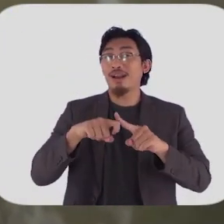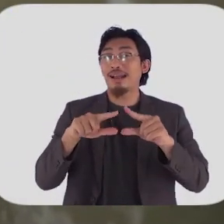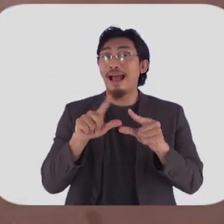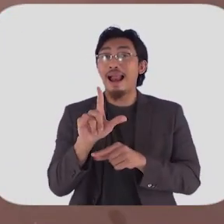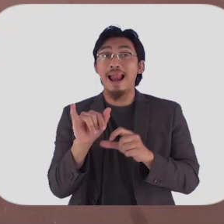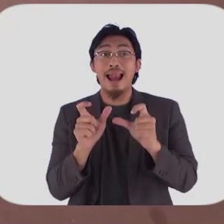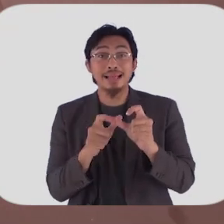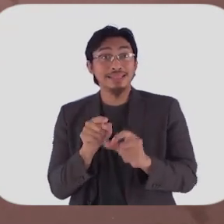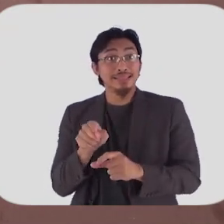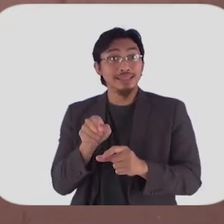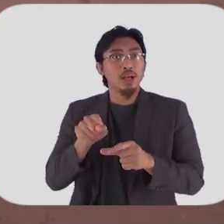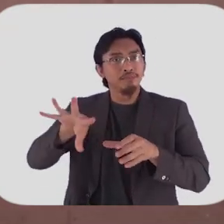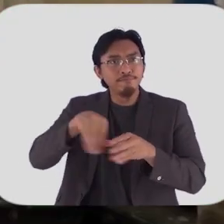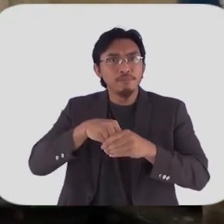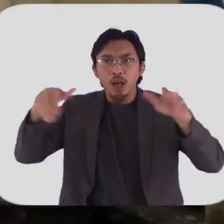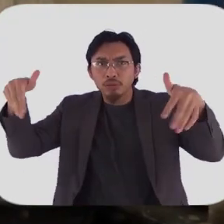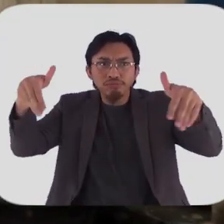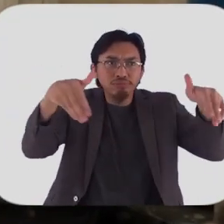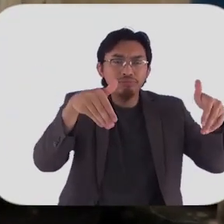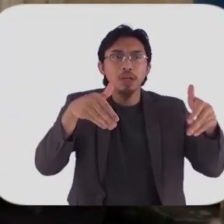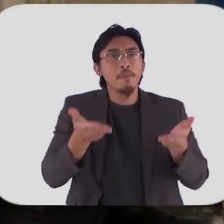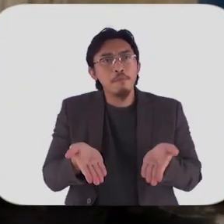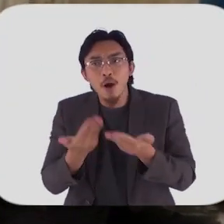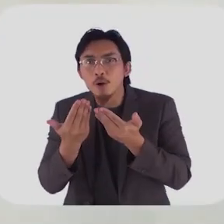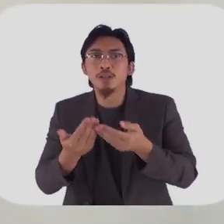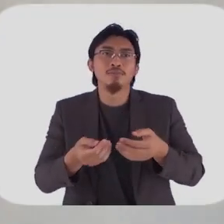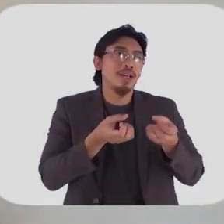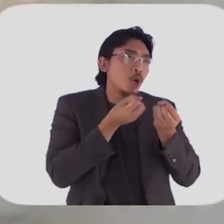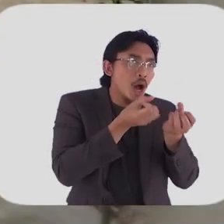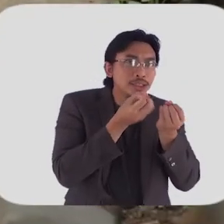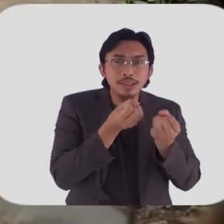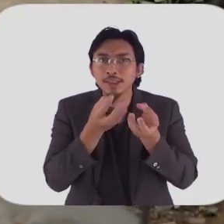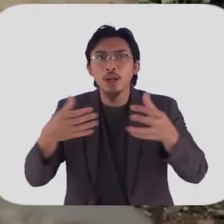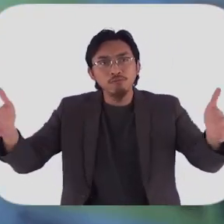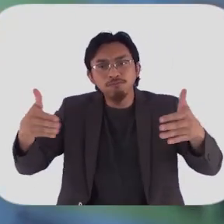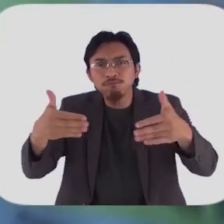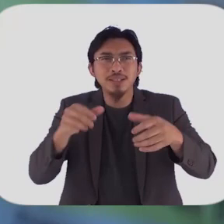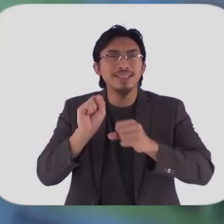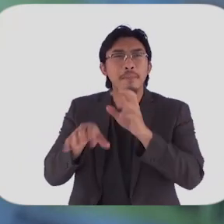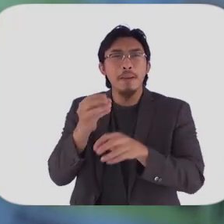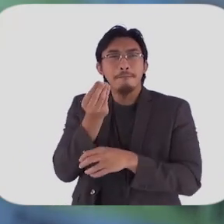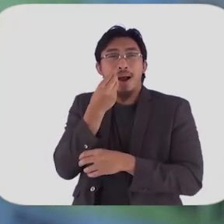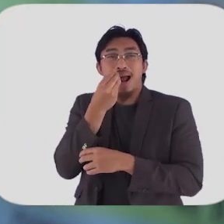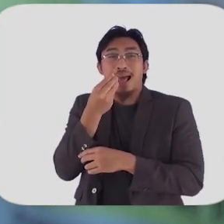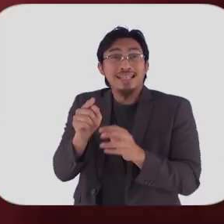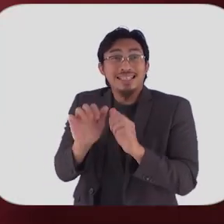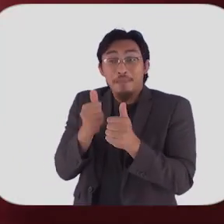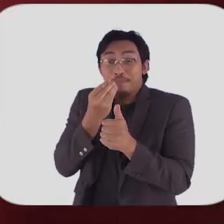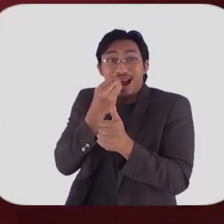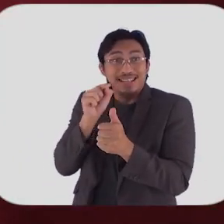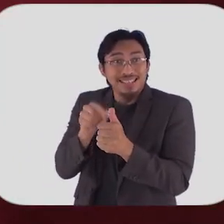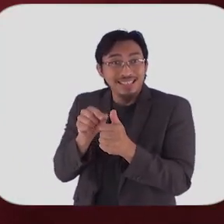Tak luput, Vokalis turut hadir untuk mengajak, membangun, dan mengedukasi pemanfaatan limbah makanan yang siap dikonsumsi